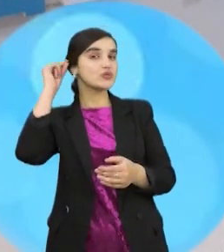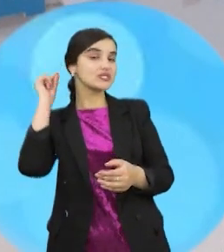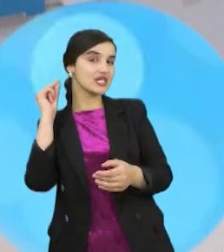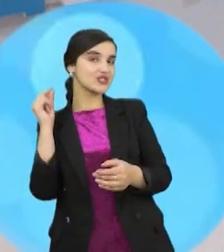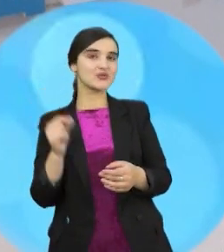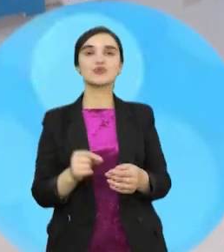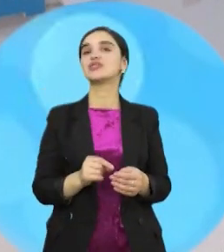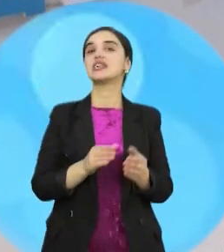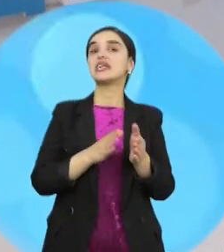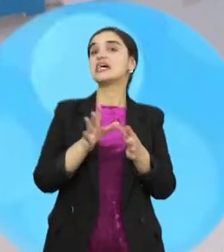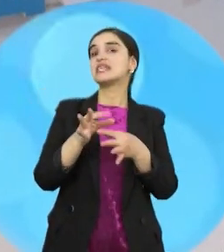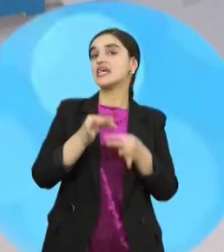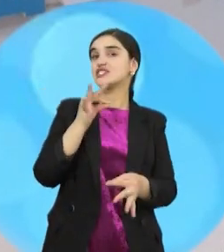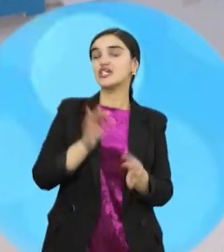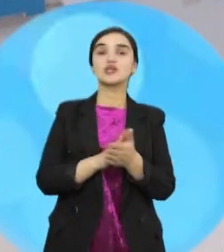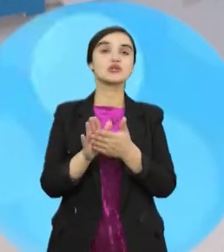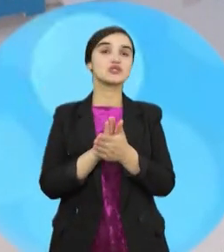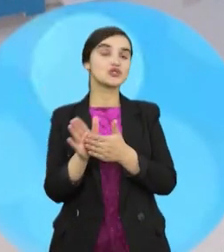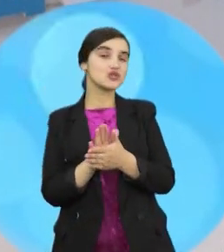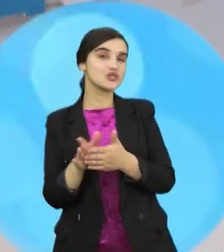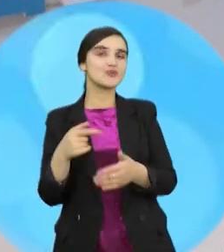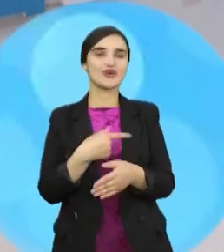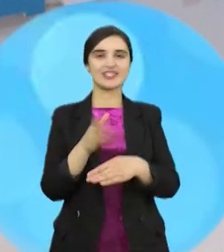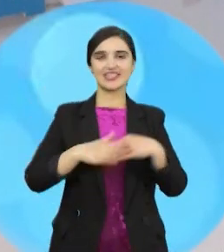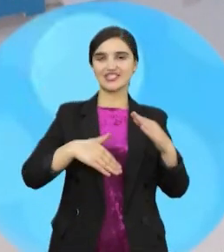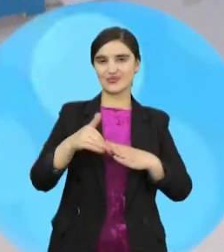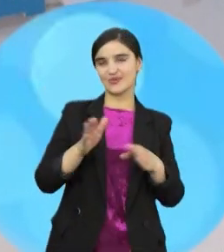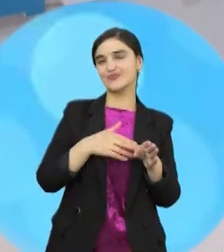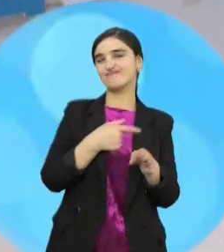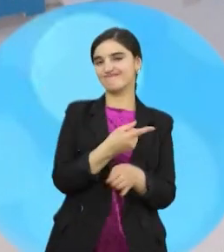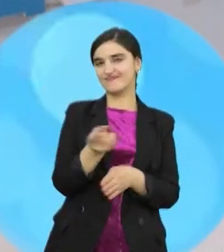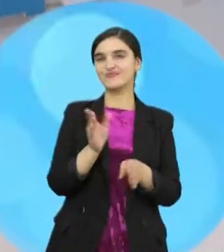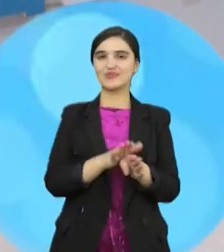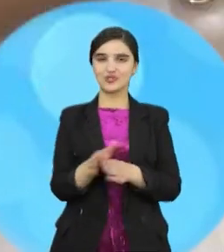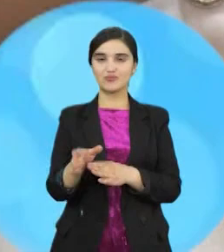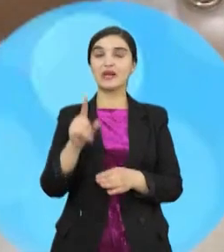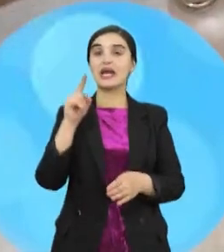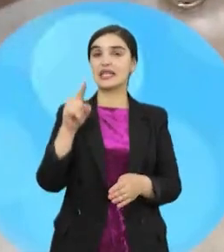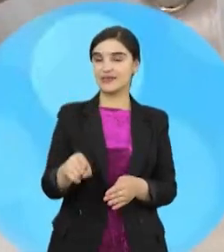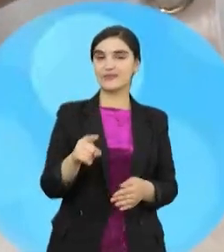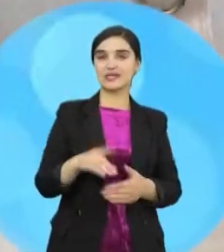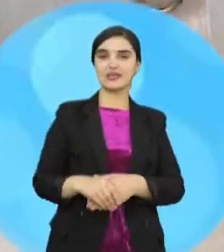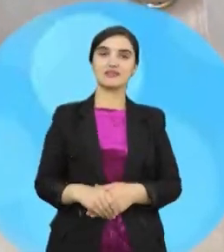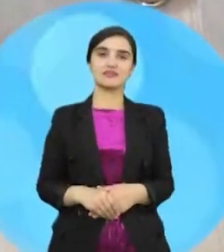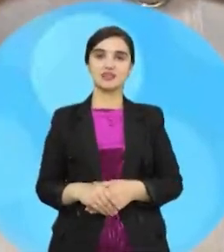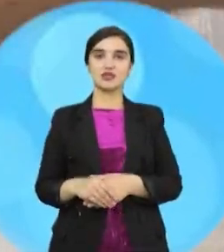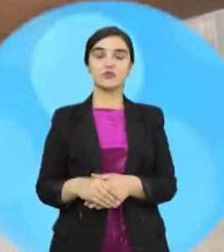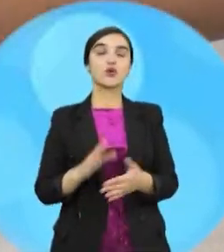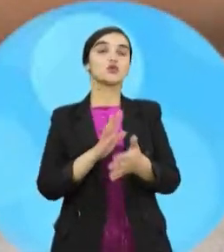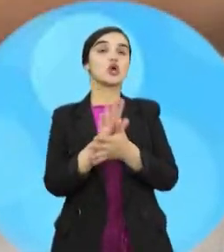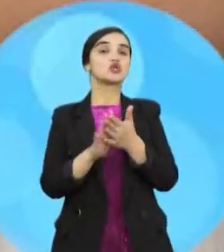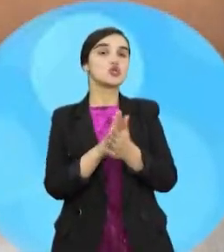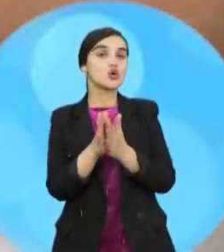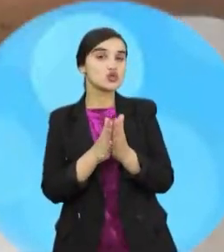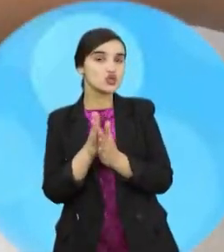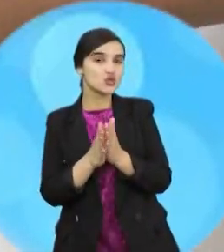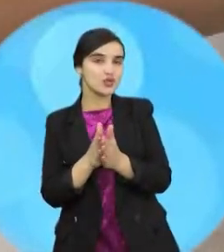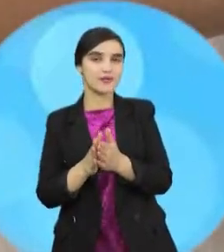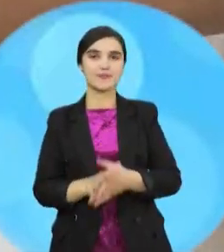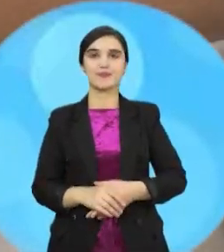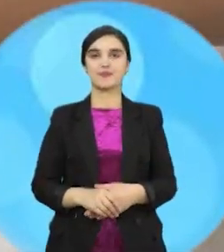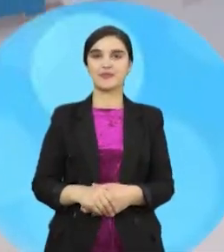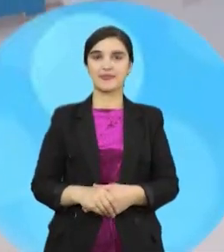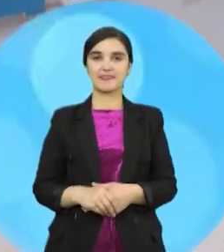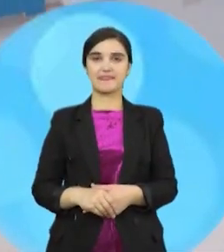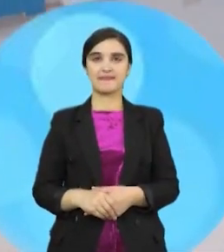خود نایچه رو سویش بدهید. با این تجربه ما اجرا می شود. انا همینطور ما اون رو سویش دادیم.